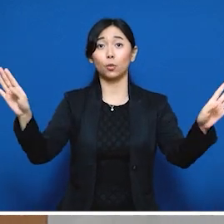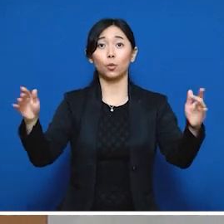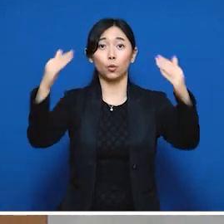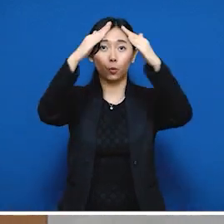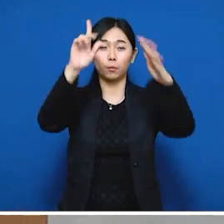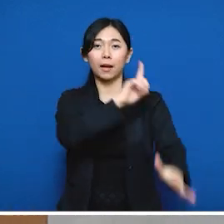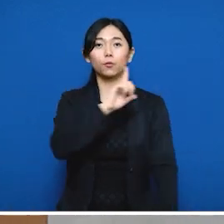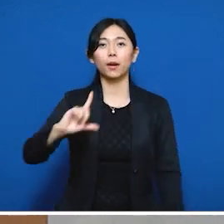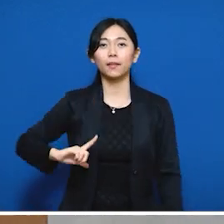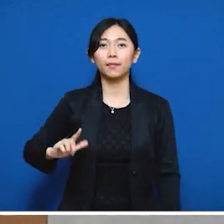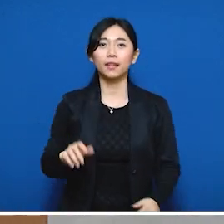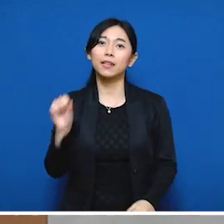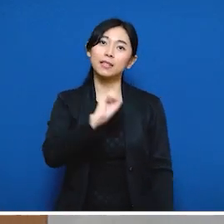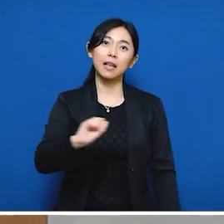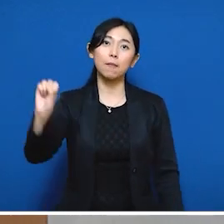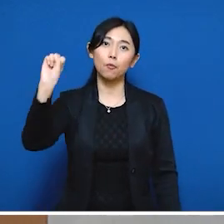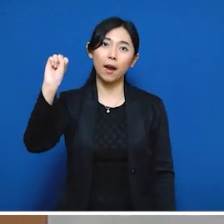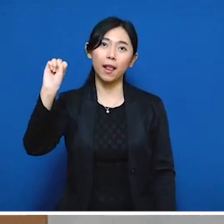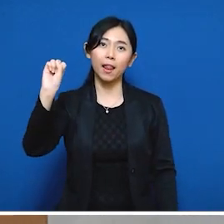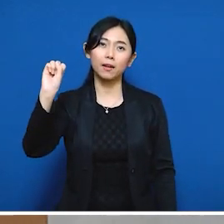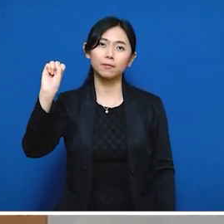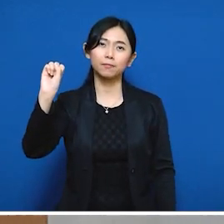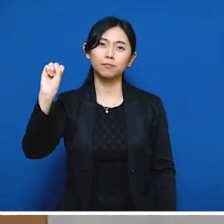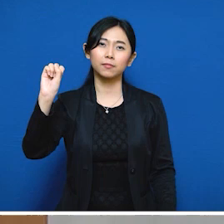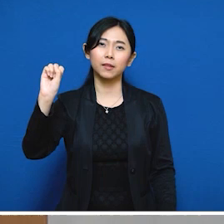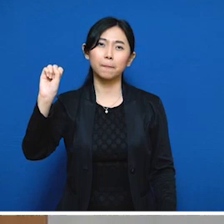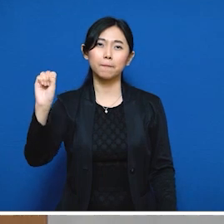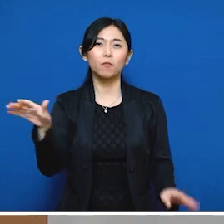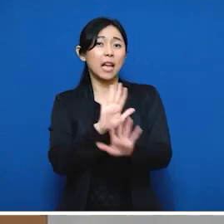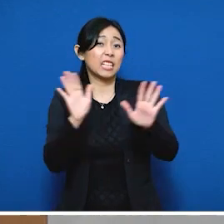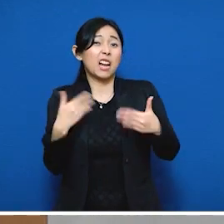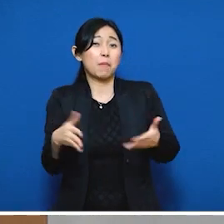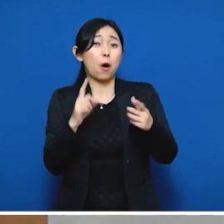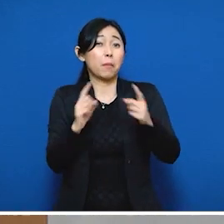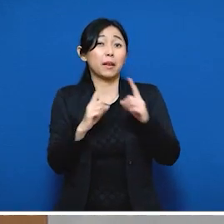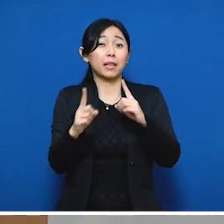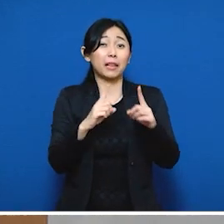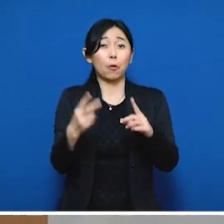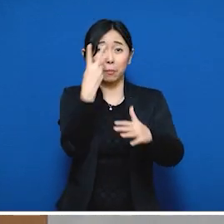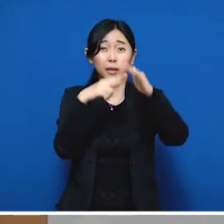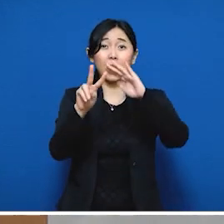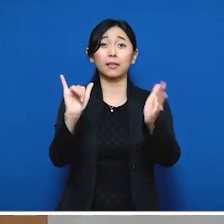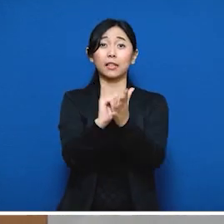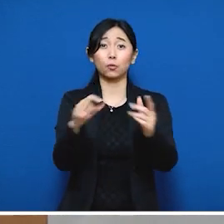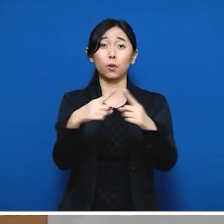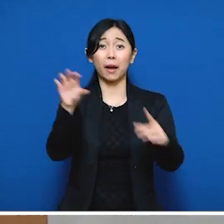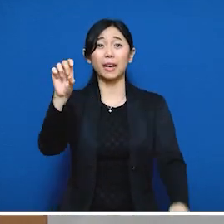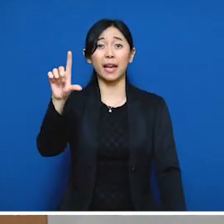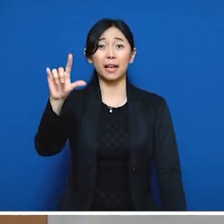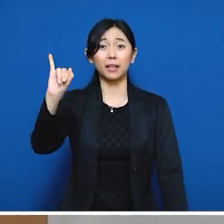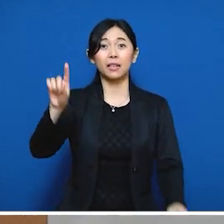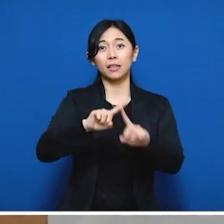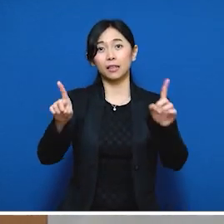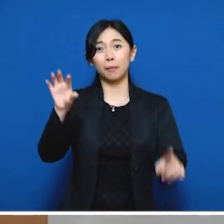Tuhan. Samuel segan memberitahukan penglihatan itu kepada Eli. Tetapi